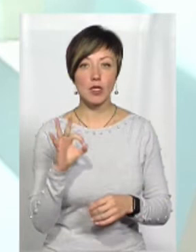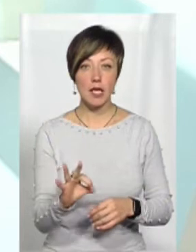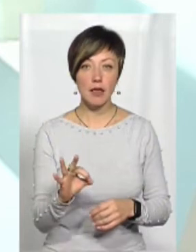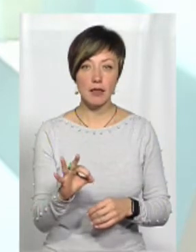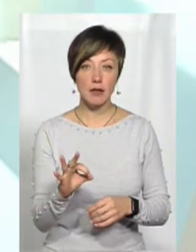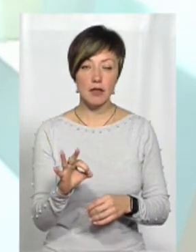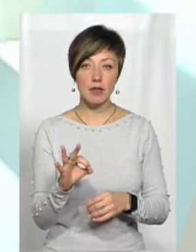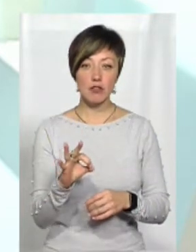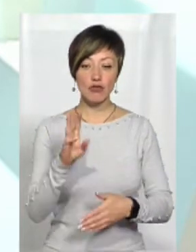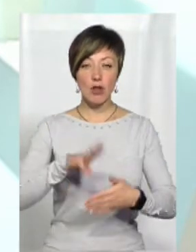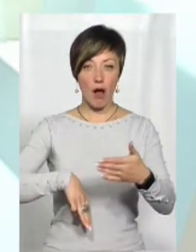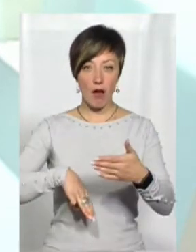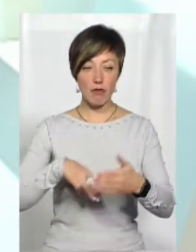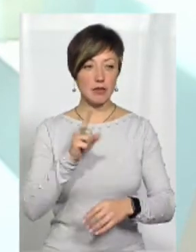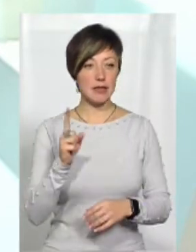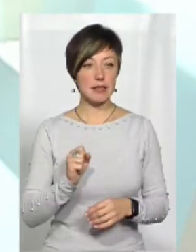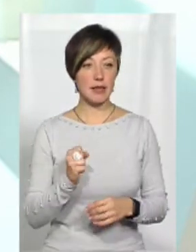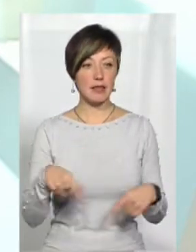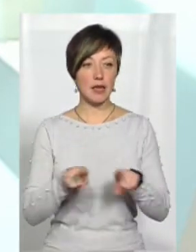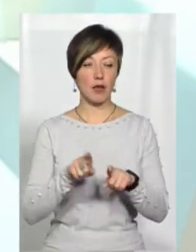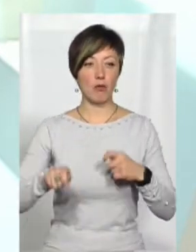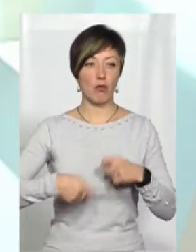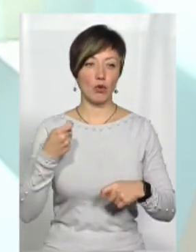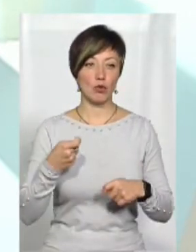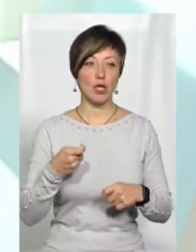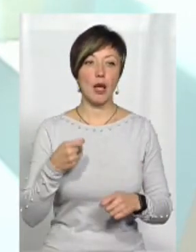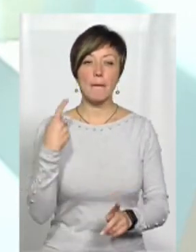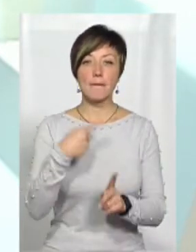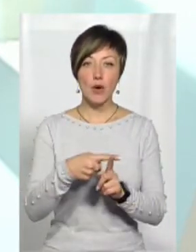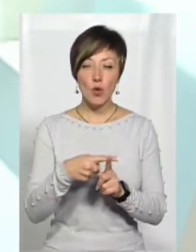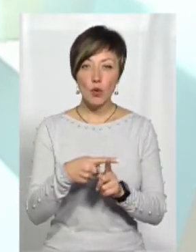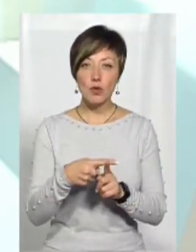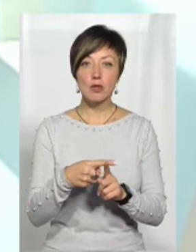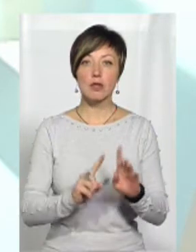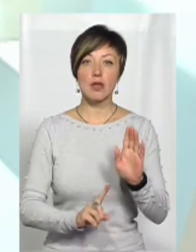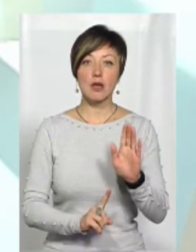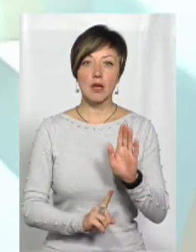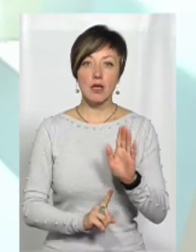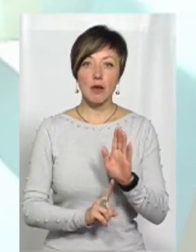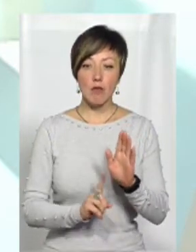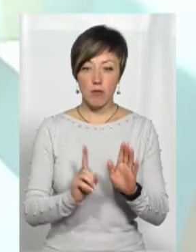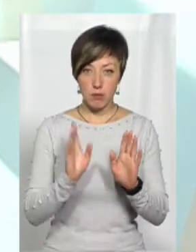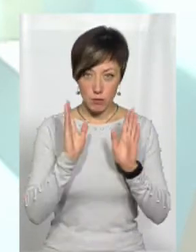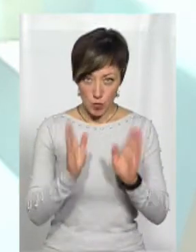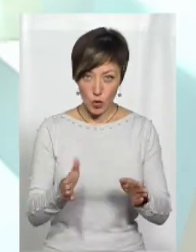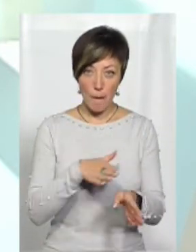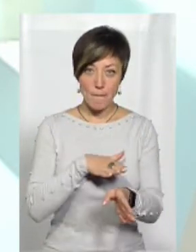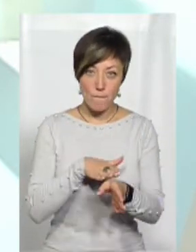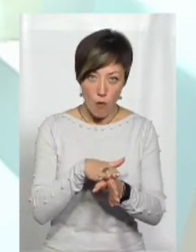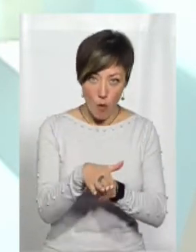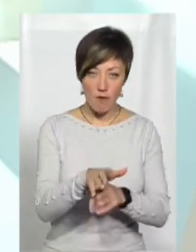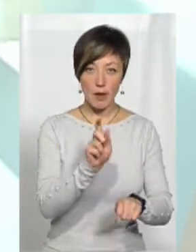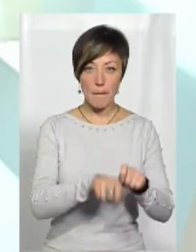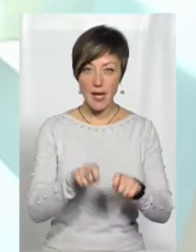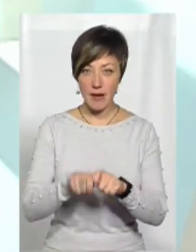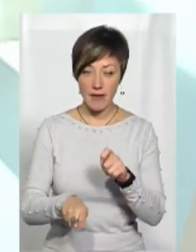250% штрафу за такі порушення. І плюс після цього настає повна перевірка від,